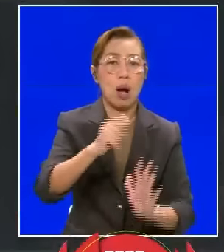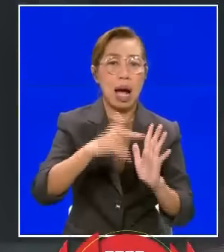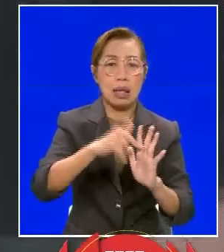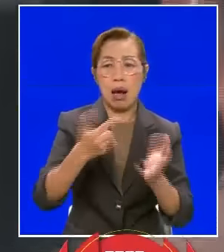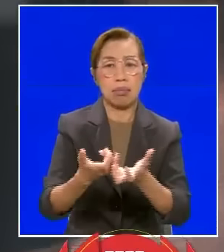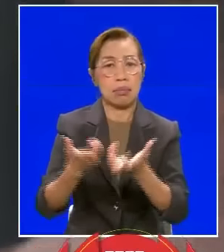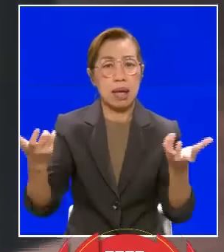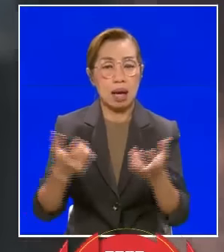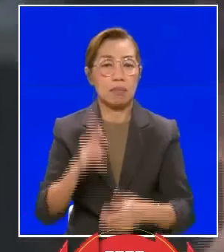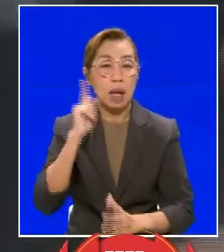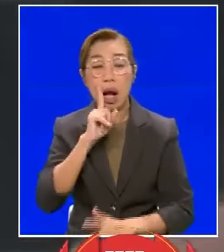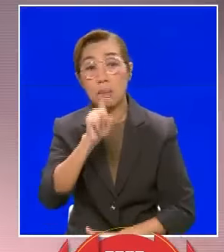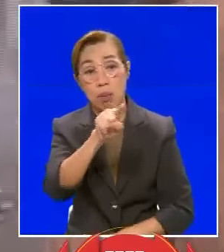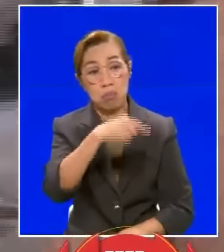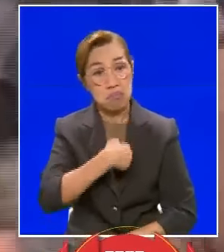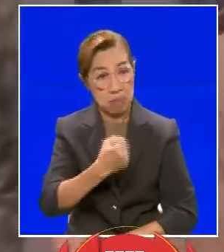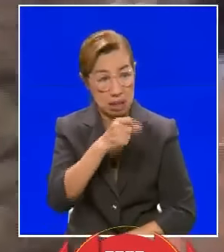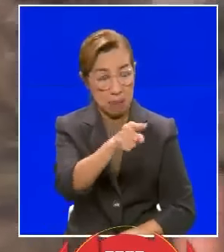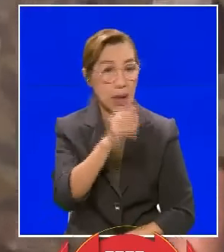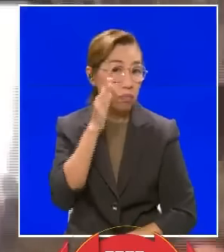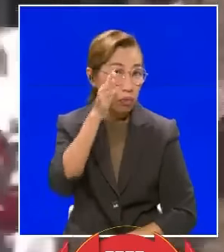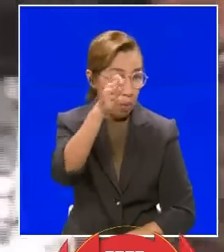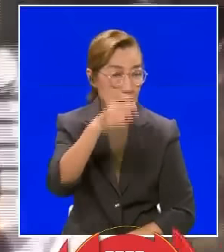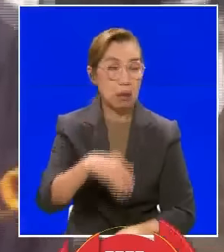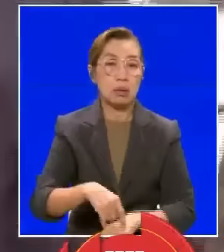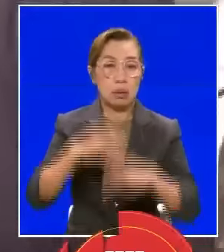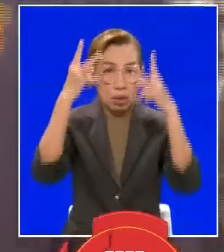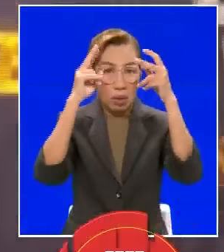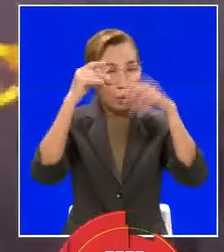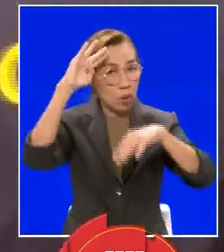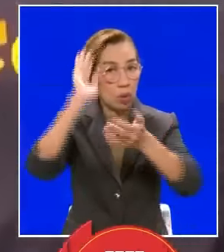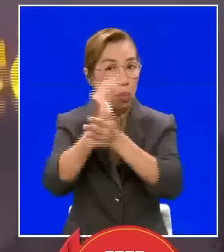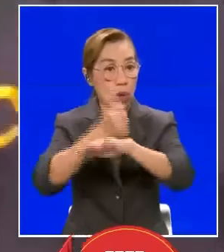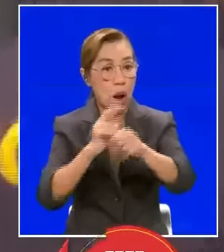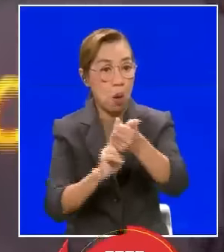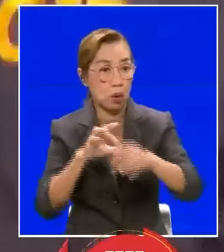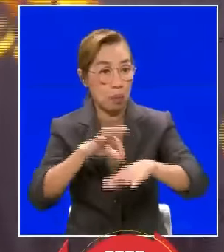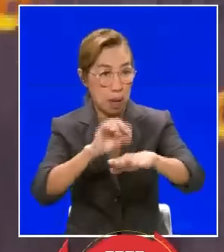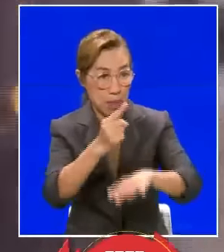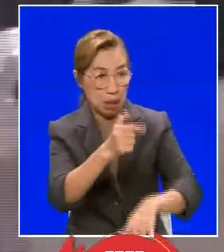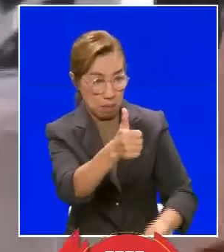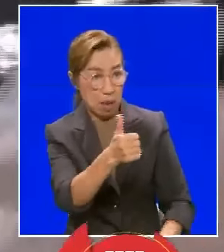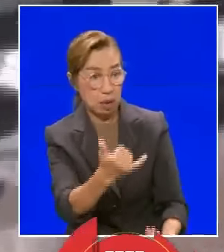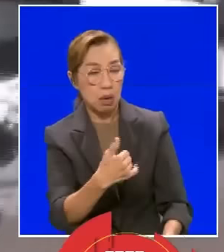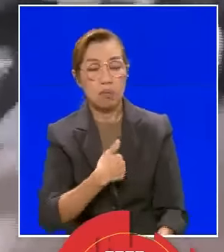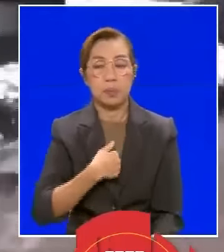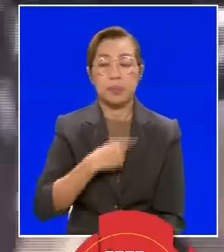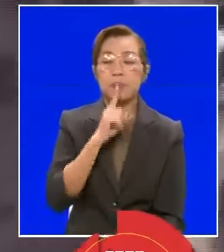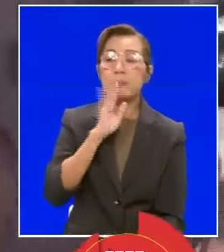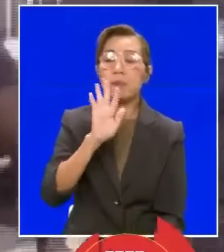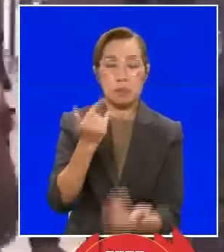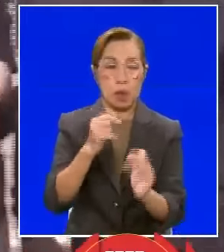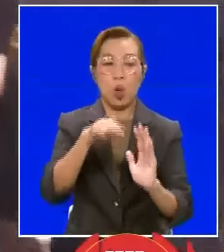ถามเอาทางนั้นบิ๊กโจ๊กมั่นใจไหมจะกลับสู่ตำแหน่งเดิมอันนี้บิ๊กโจ๊กขอไม่ตอบบอกว่ามันอยู่ในกระบวนการทั้งหมดอยู่แล้วน